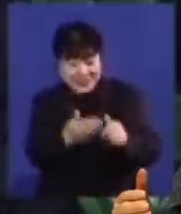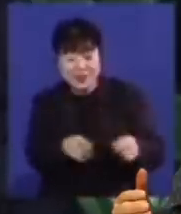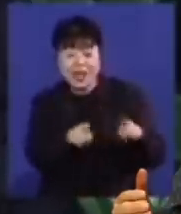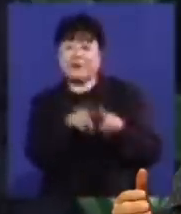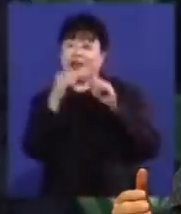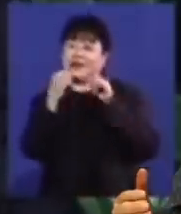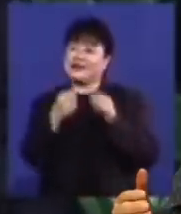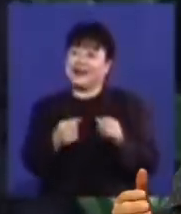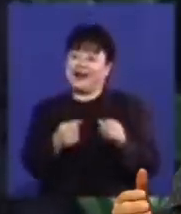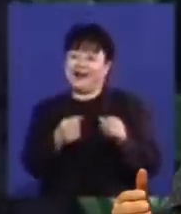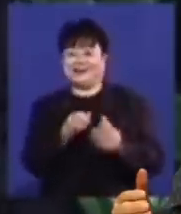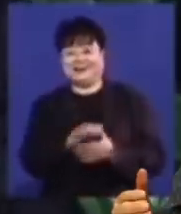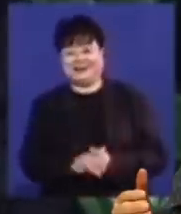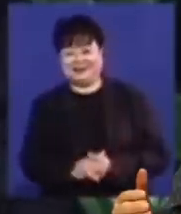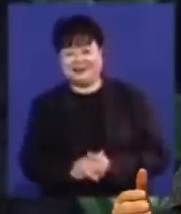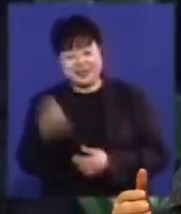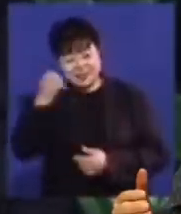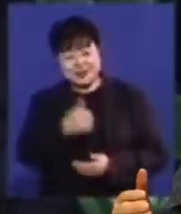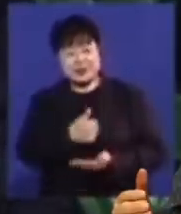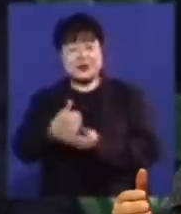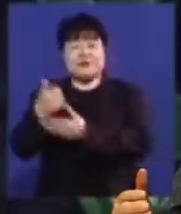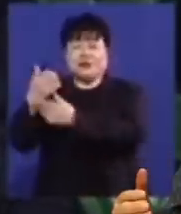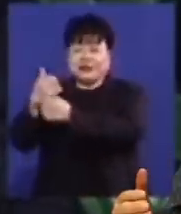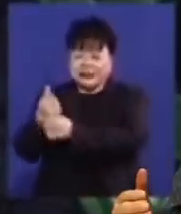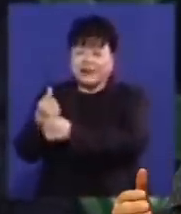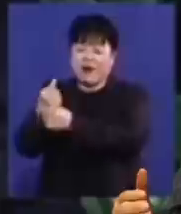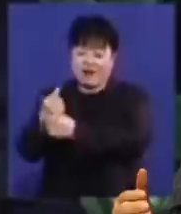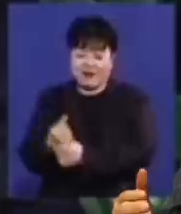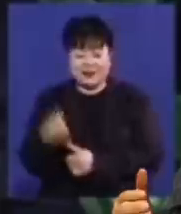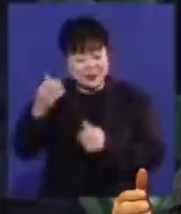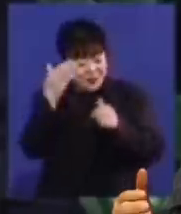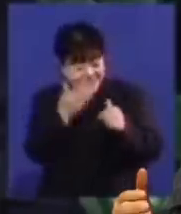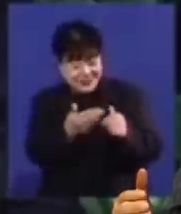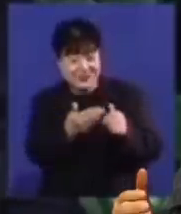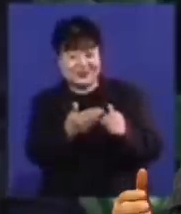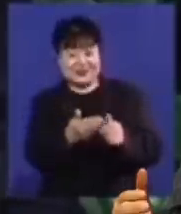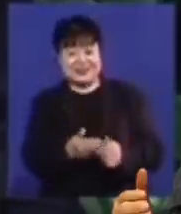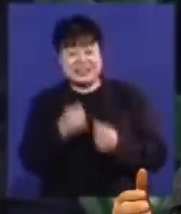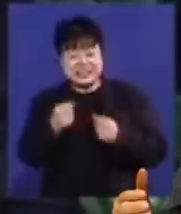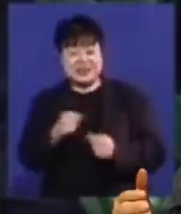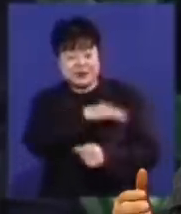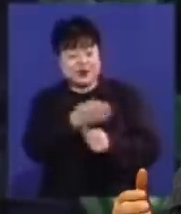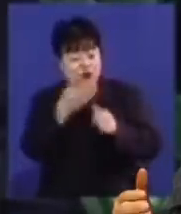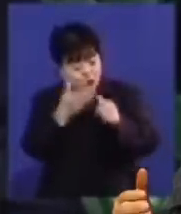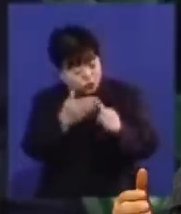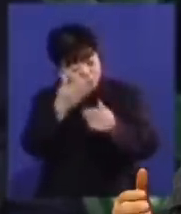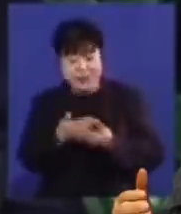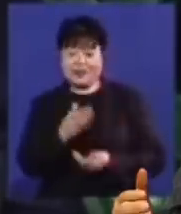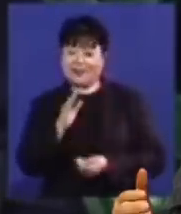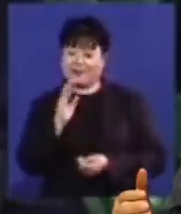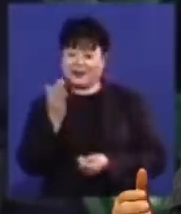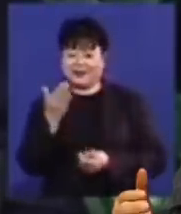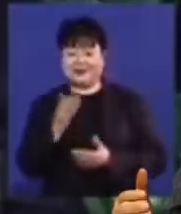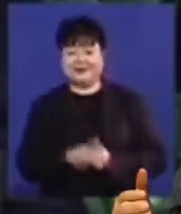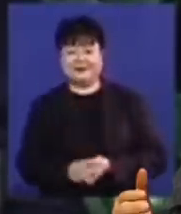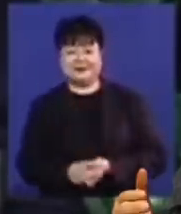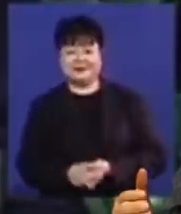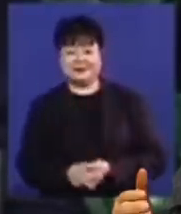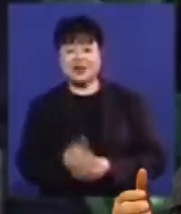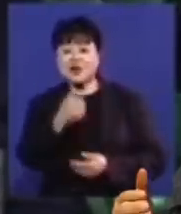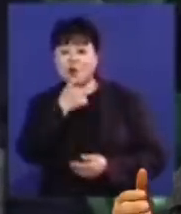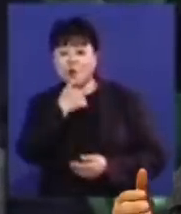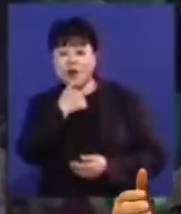계시다. 성령께 의지하니까 성령이 힘과 능력을 주시는 것입니다.